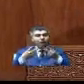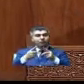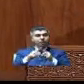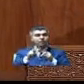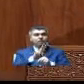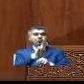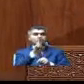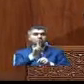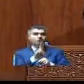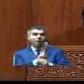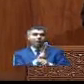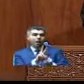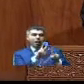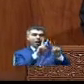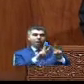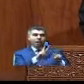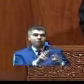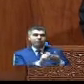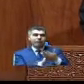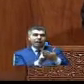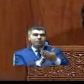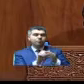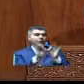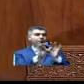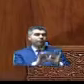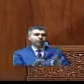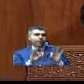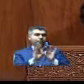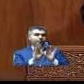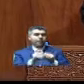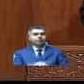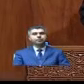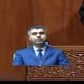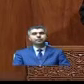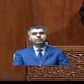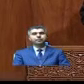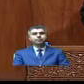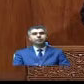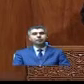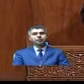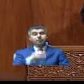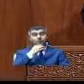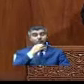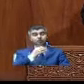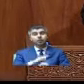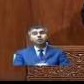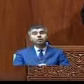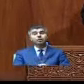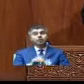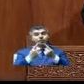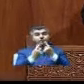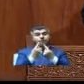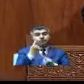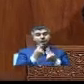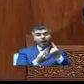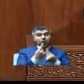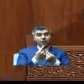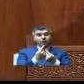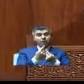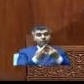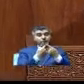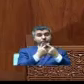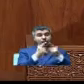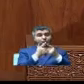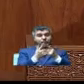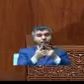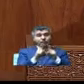دون الخضوع إلى أي مساءلة أو محاسبة. فمن جهة نلاحظ أن